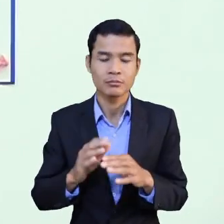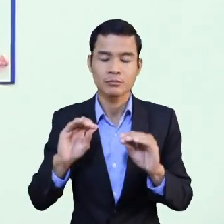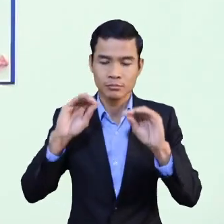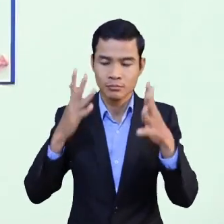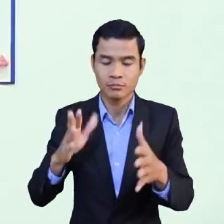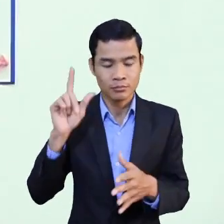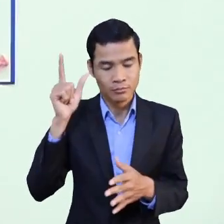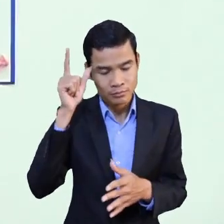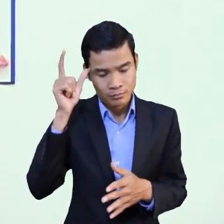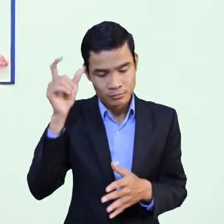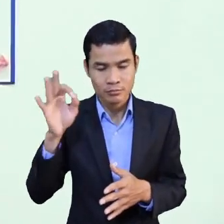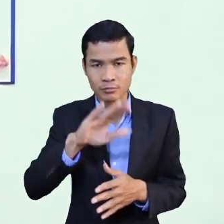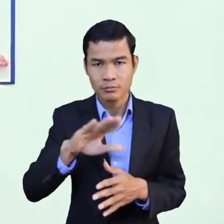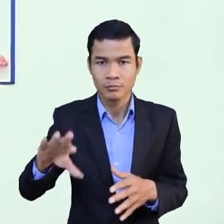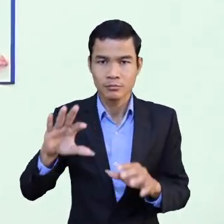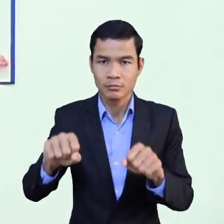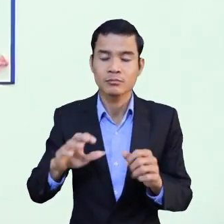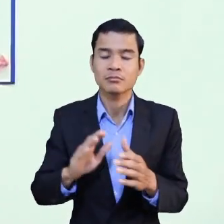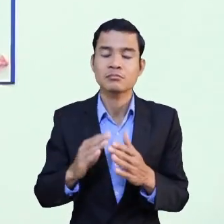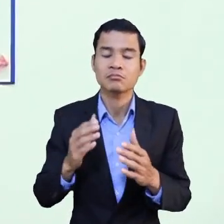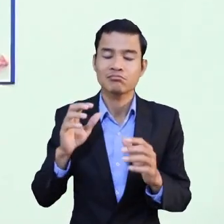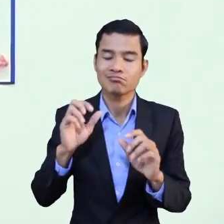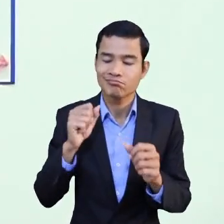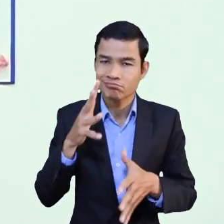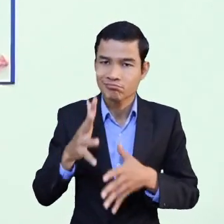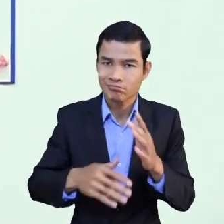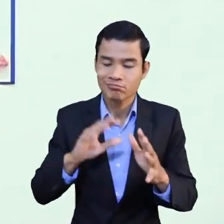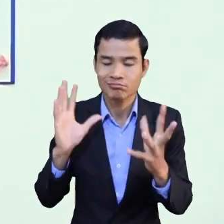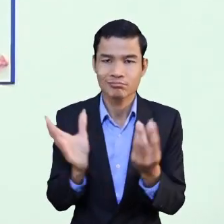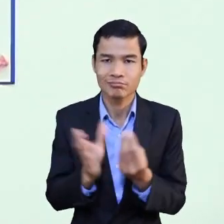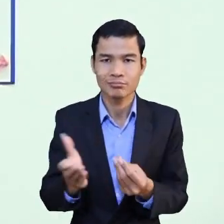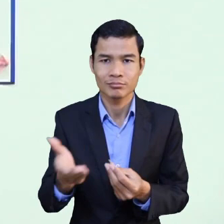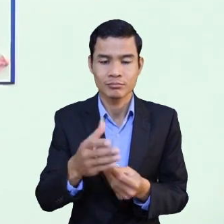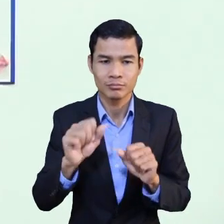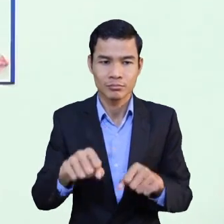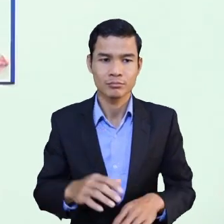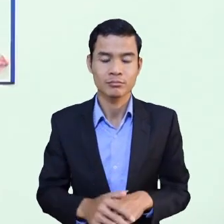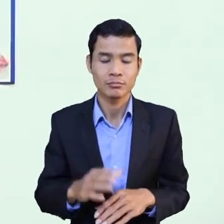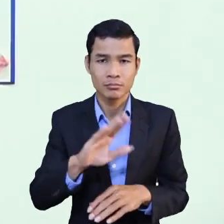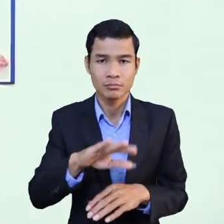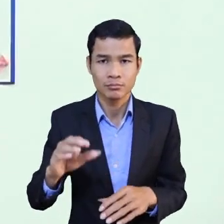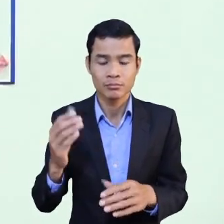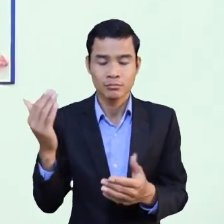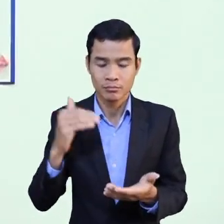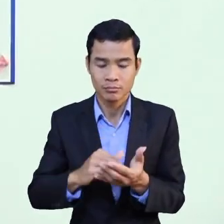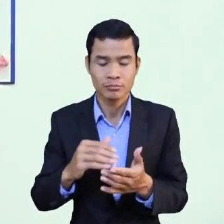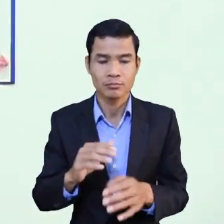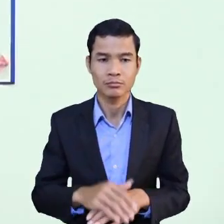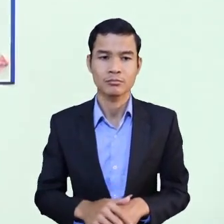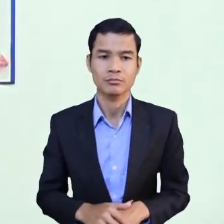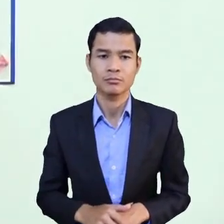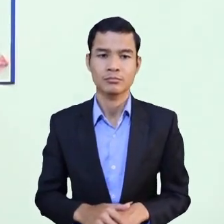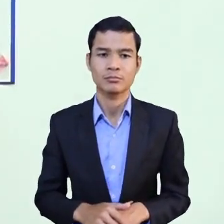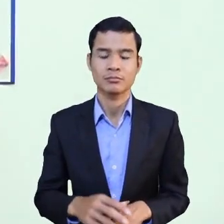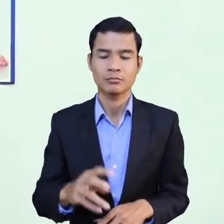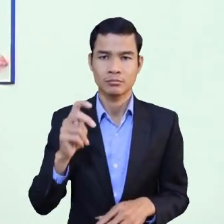នកគ្រូសង្ឃឹមនឹងជឿជាក់ថាអត្ថបទនេះកូនកូនប្រកាសជាចេះអានគ្រប់គ្រប់គ្នាណាកូនស្ដាប់ម្ដងទៀត